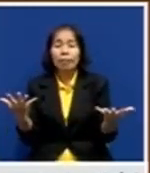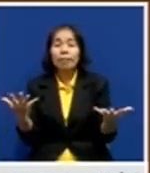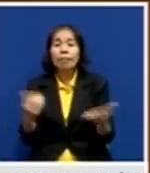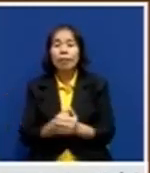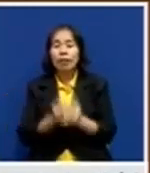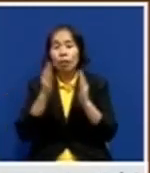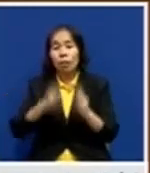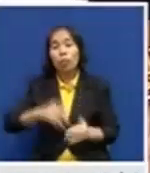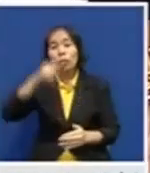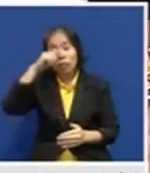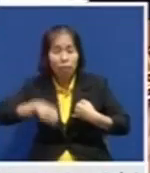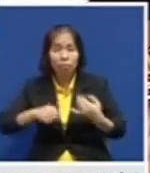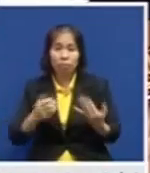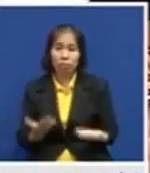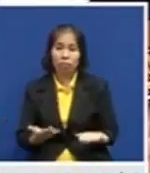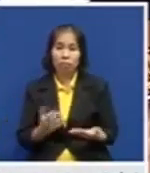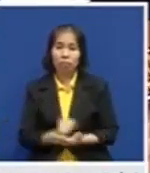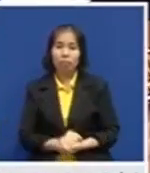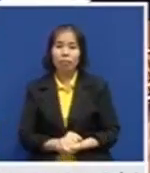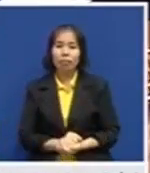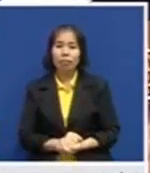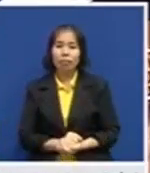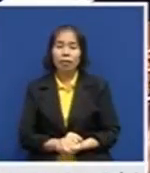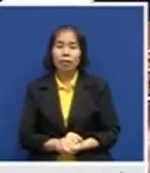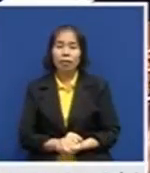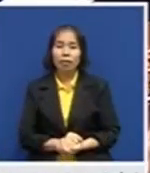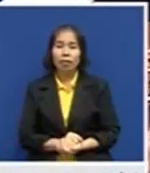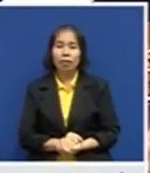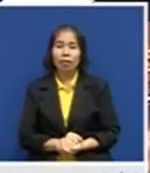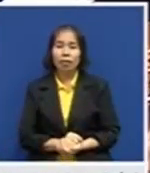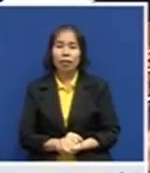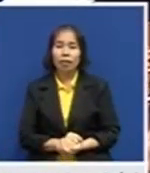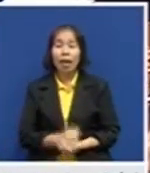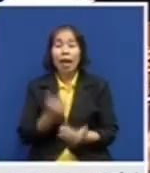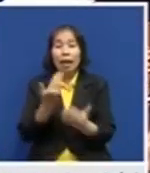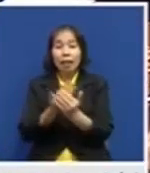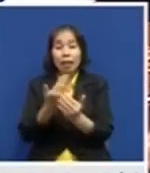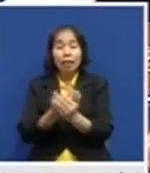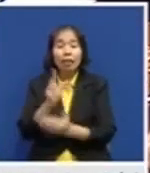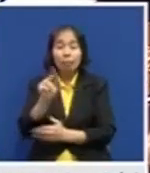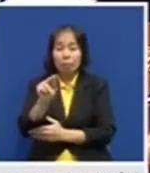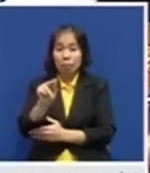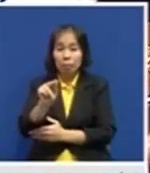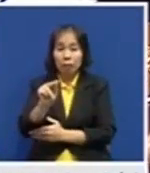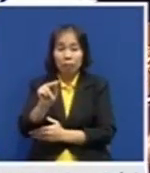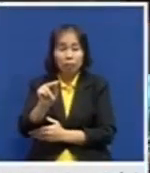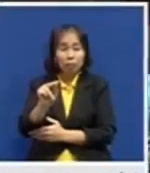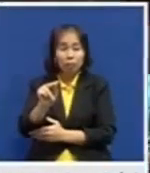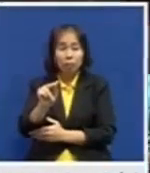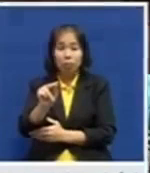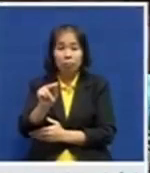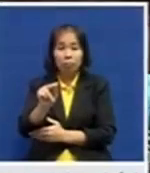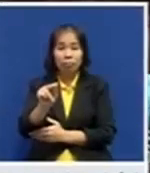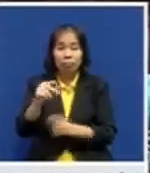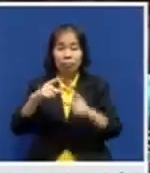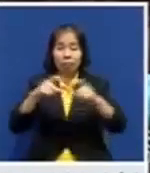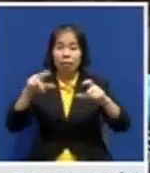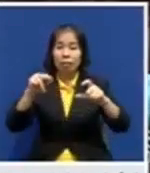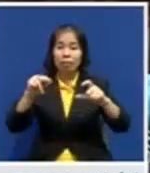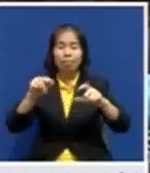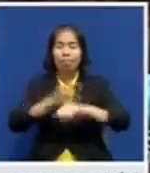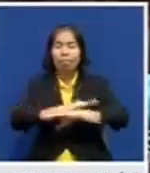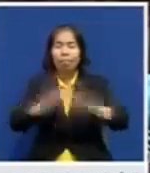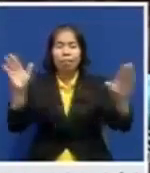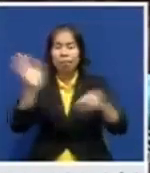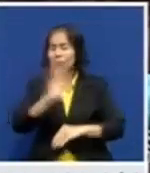นไทยเนี่ยเป็นเจ้าของในขณะนั้น30บาทไม่เลิกเพียงแต่ว่าจะต้องพัฒน